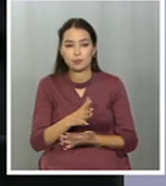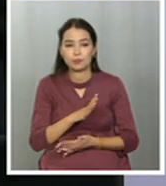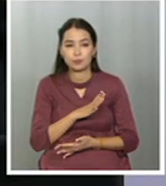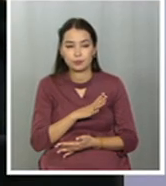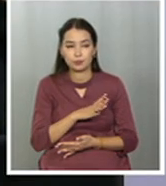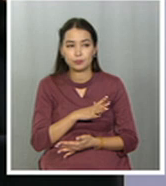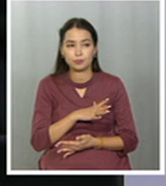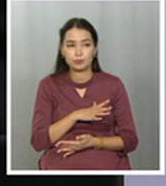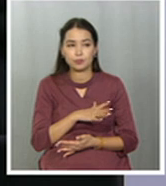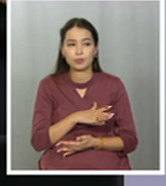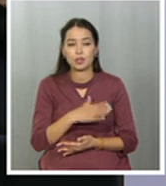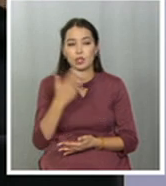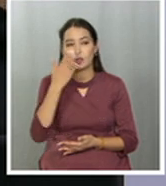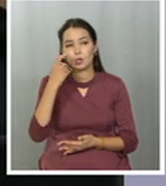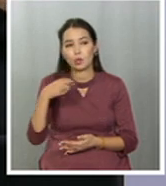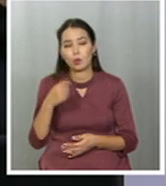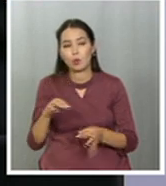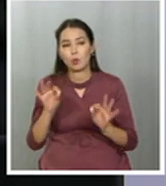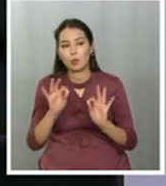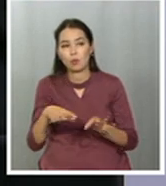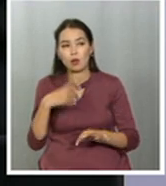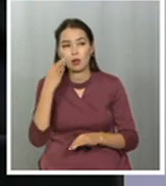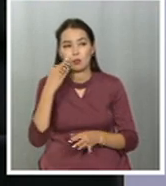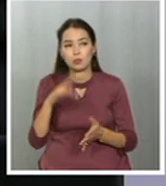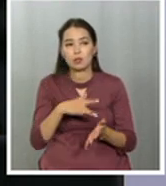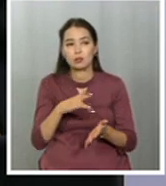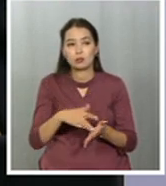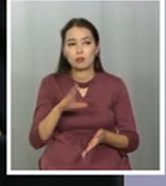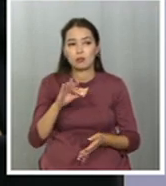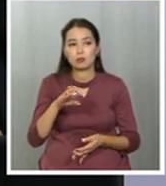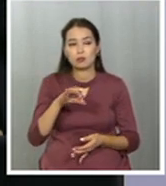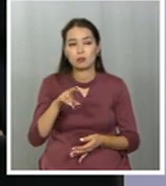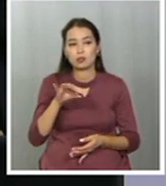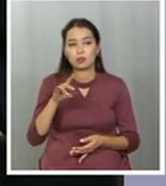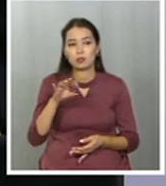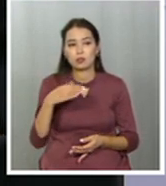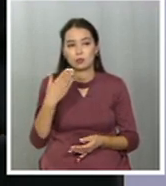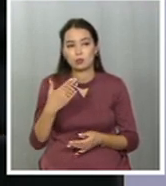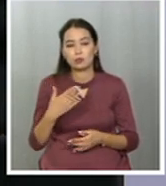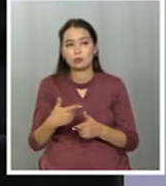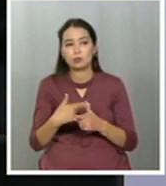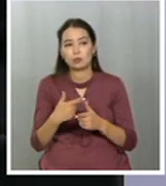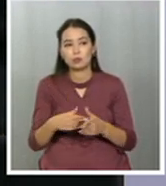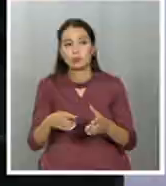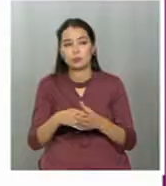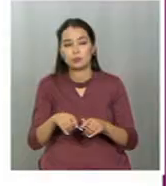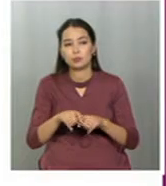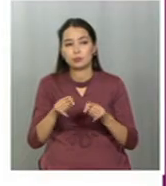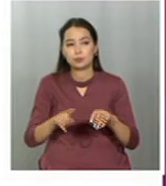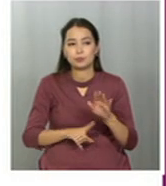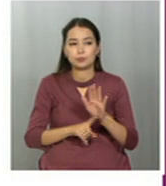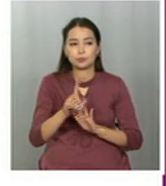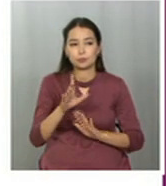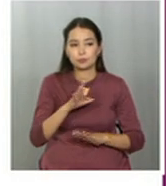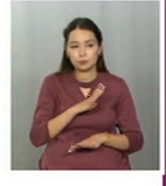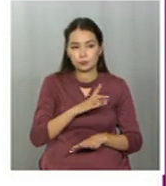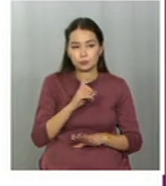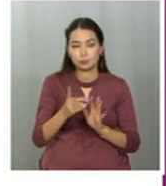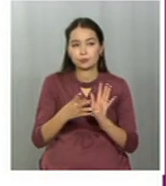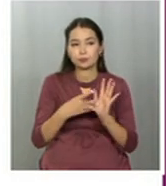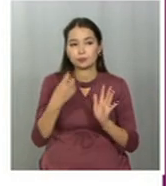Кино өнері Алматы қаласындағы Восток кино тресінің бөлімшесінің ашылуыменен басталады.